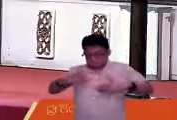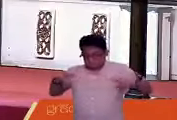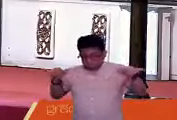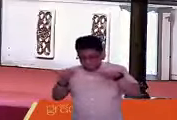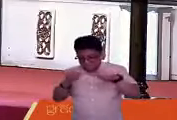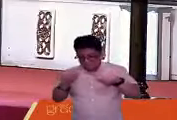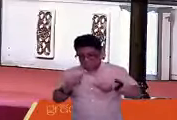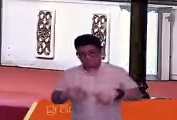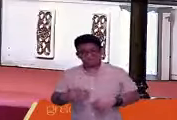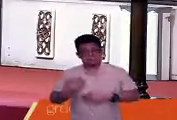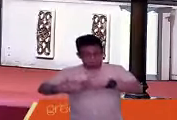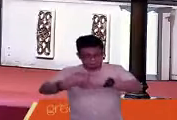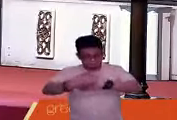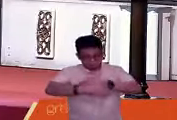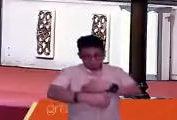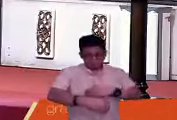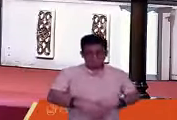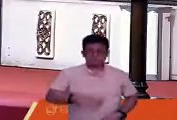you must eat me.